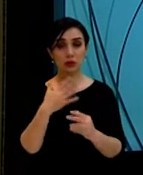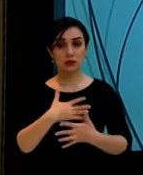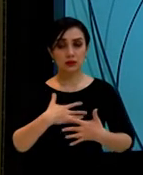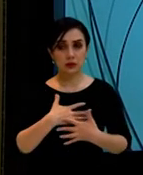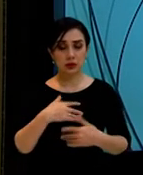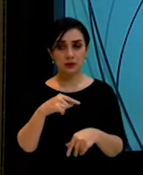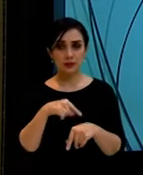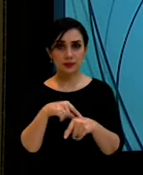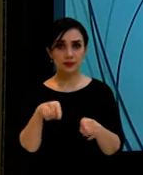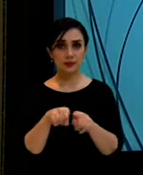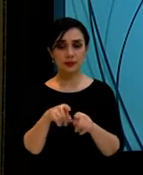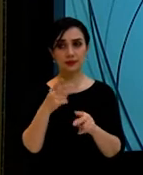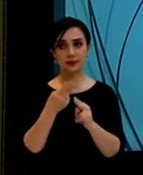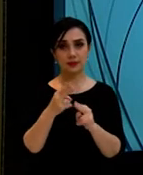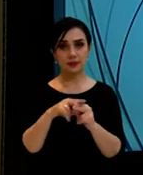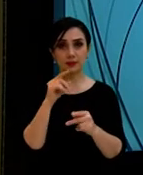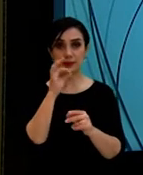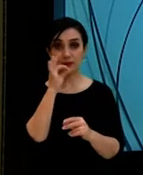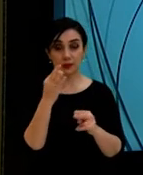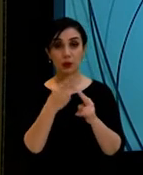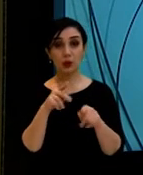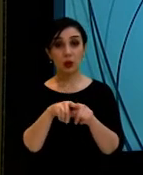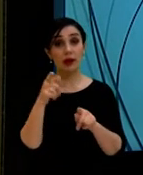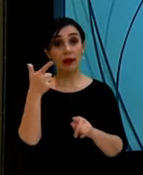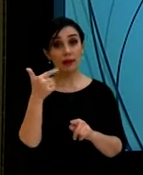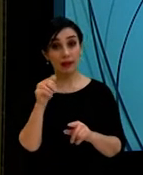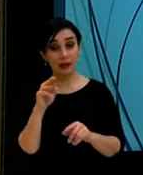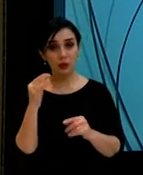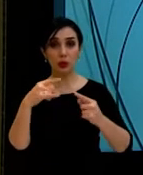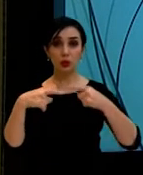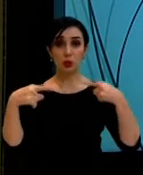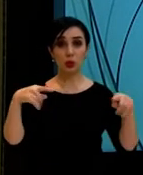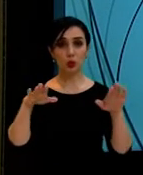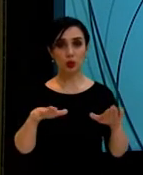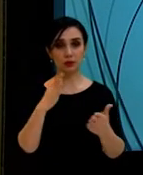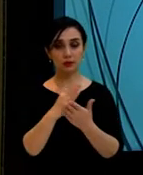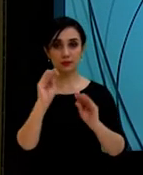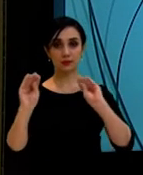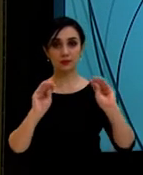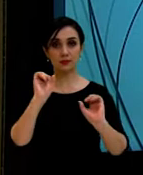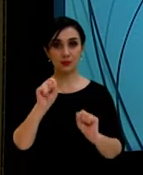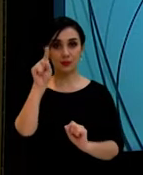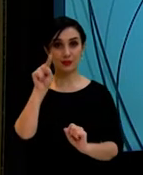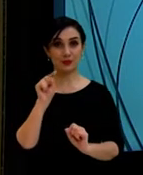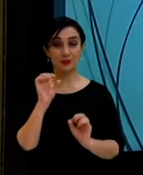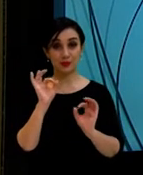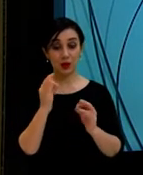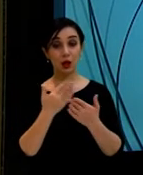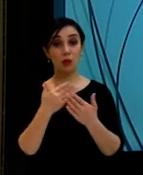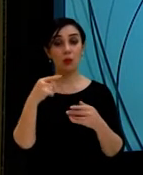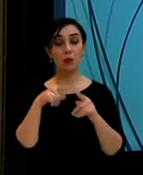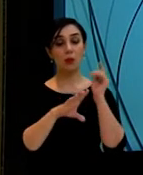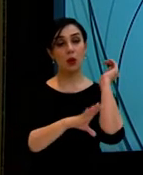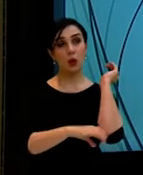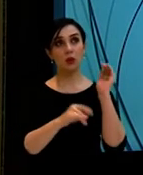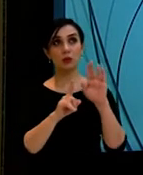His-hayajon yoki haydash chaqirish uchun ishlatiladigan so'zlar, ular gapning turli o'rinlarida kela oladi. Demak, ular gapning o'rtasi,